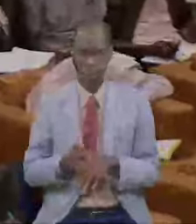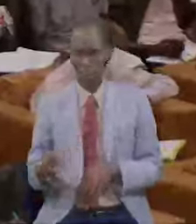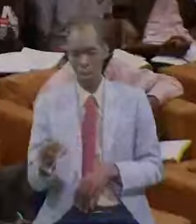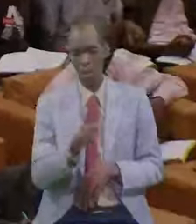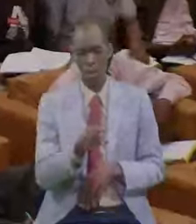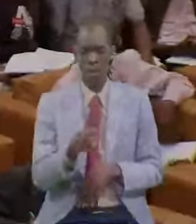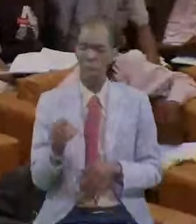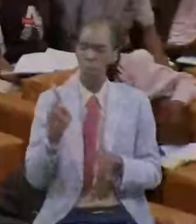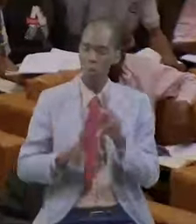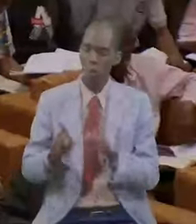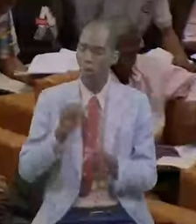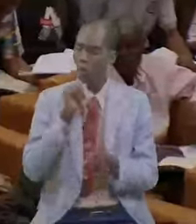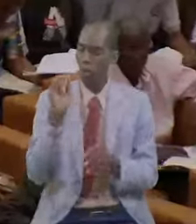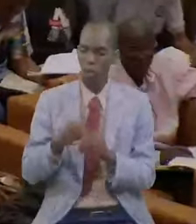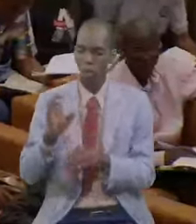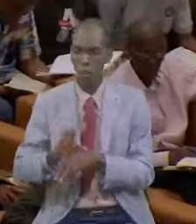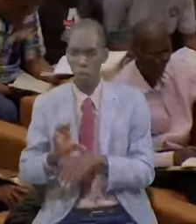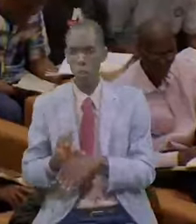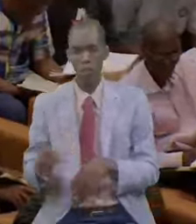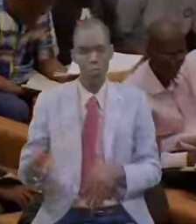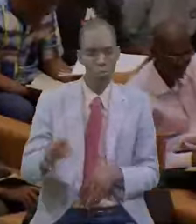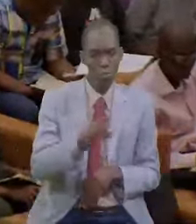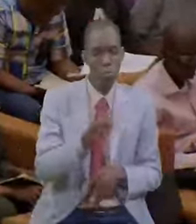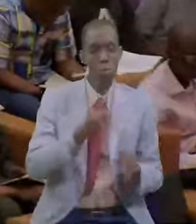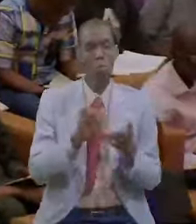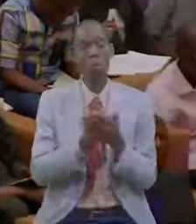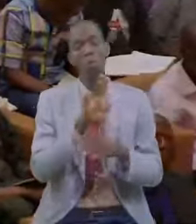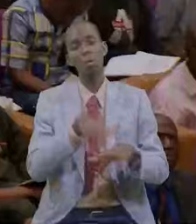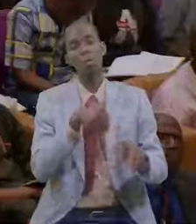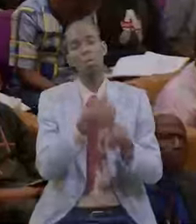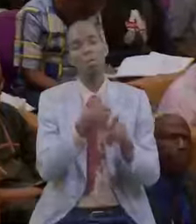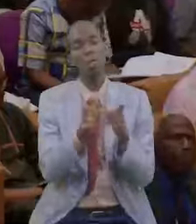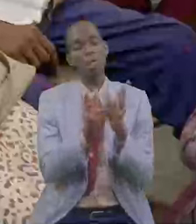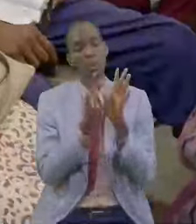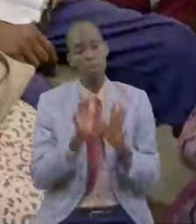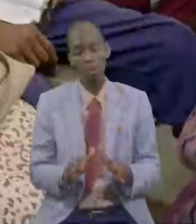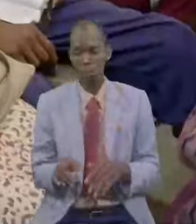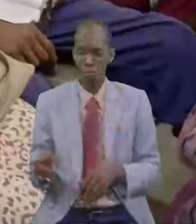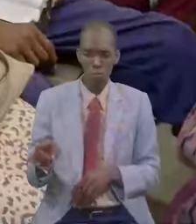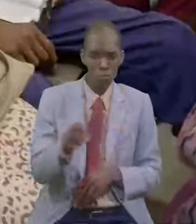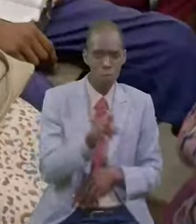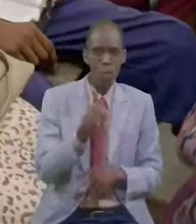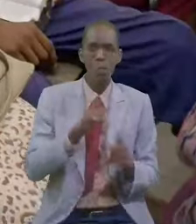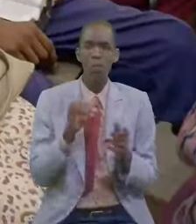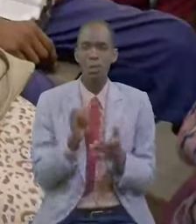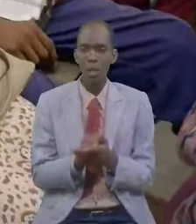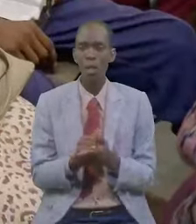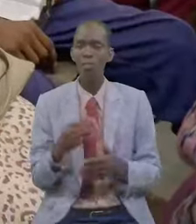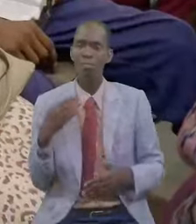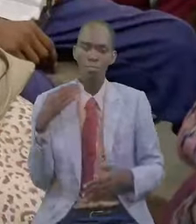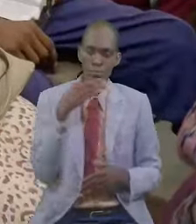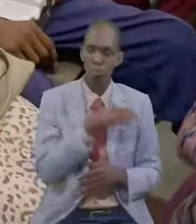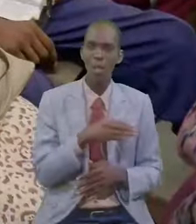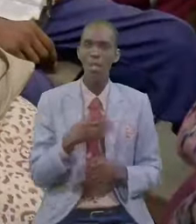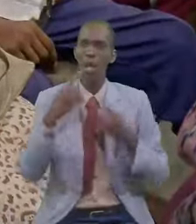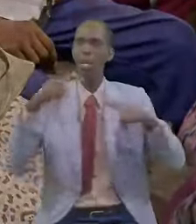les membres hors de l'Église, les soi-disant croyants, ceux qui donnent de grands